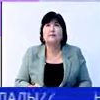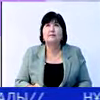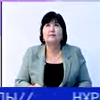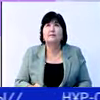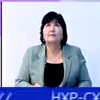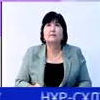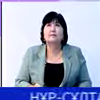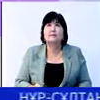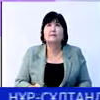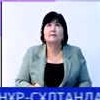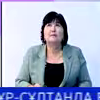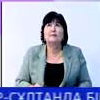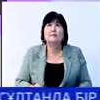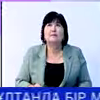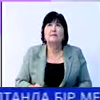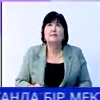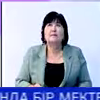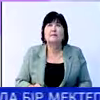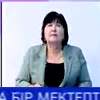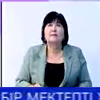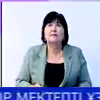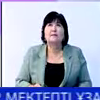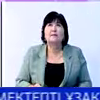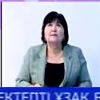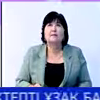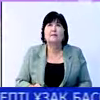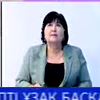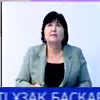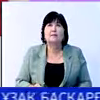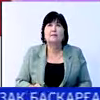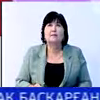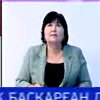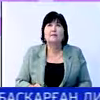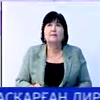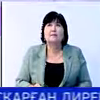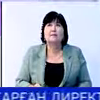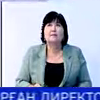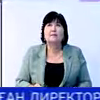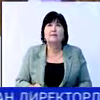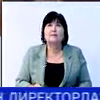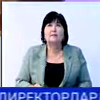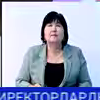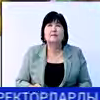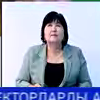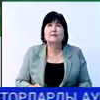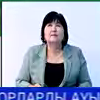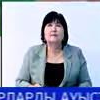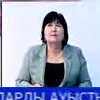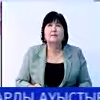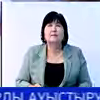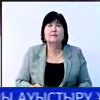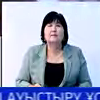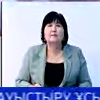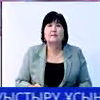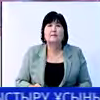мұқтажсыңға, мен көмектесуге келдім. Көмектесіңіз. Бірақ, сіздер еш алаңдамаңыздар,